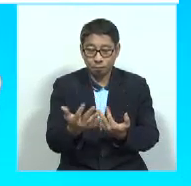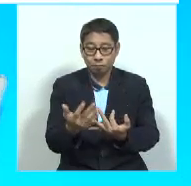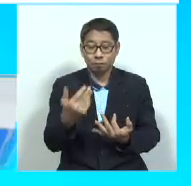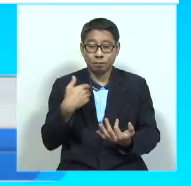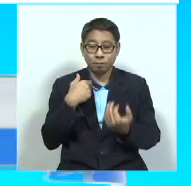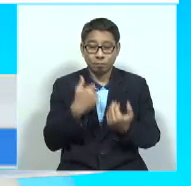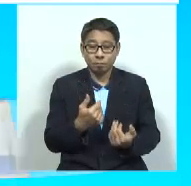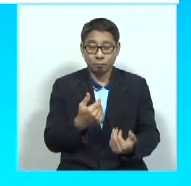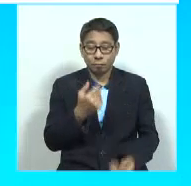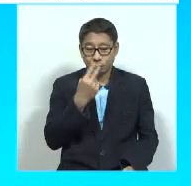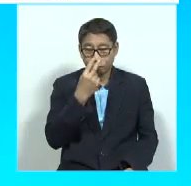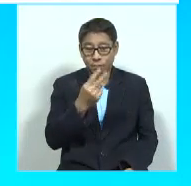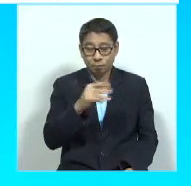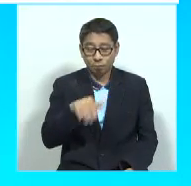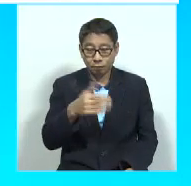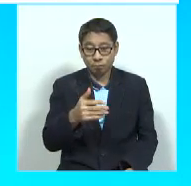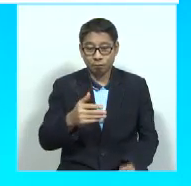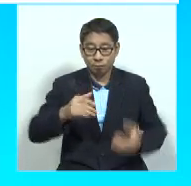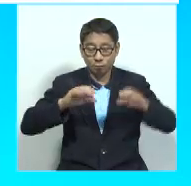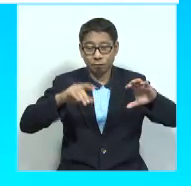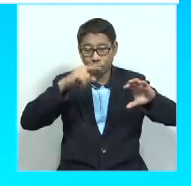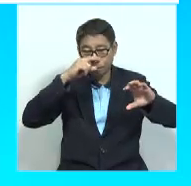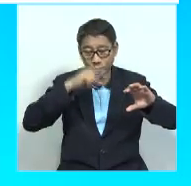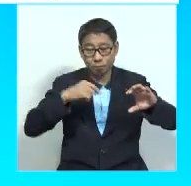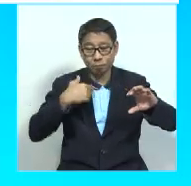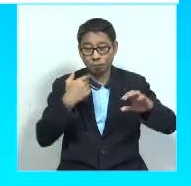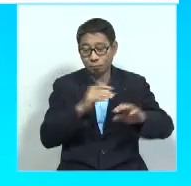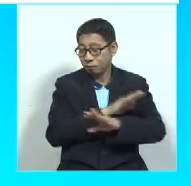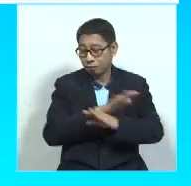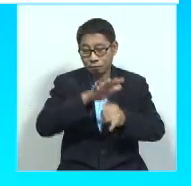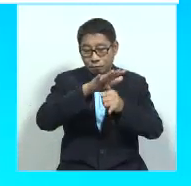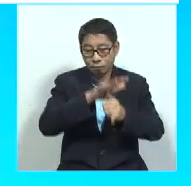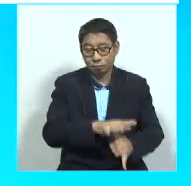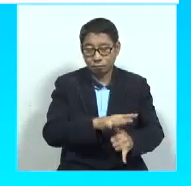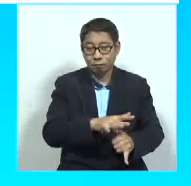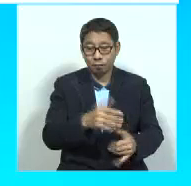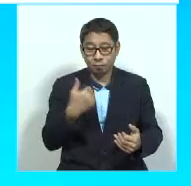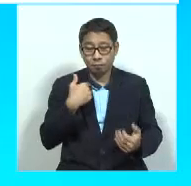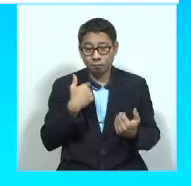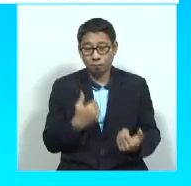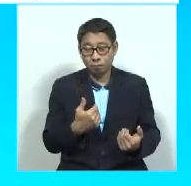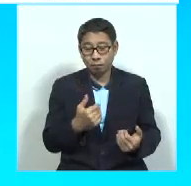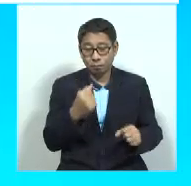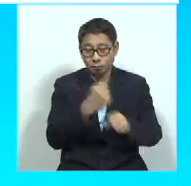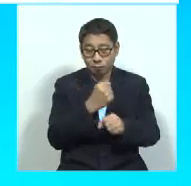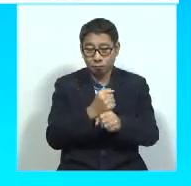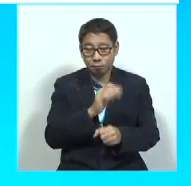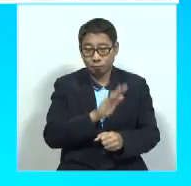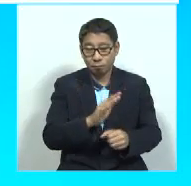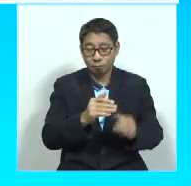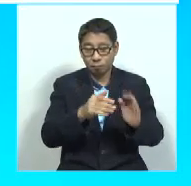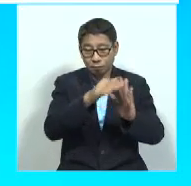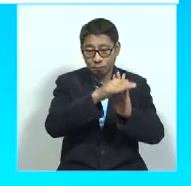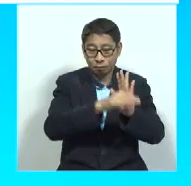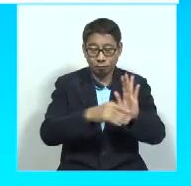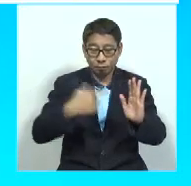างนี้นะครับก็ต้องรอดูจุดยืนของรัฐบาลไทยก็คือว่าจะไม่แทรกแซงและไม่ก้าวก่ายการทำงานของกระบวนการยุติธ